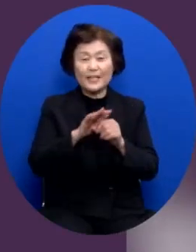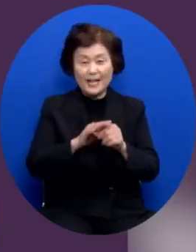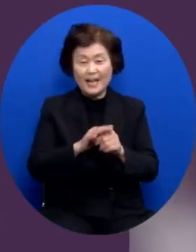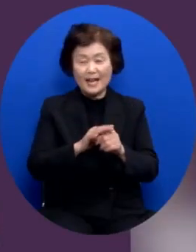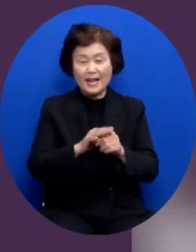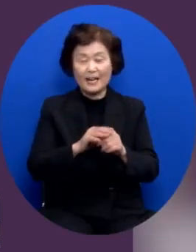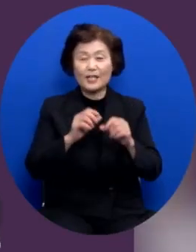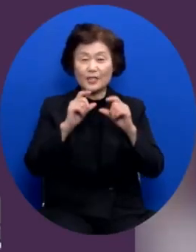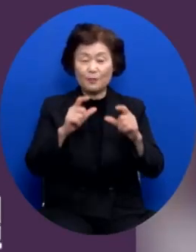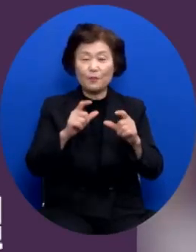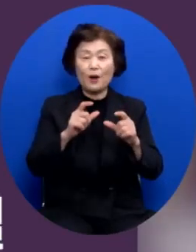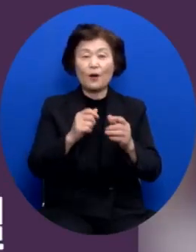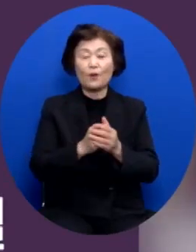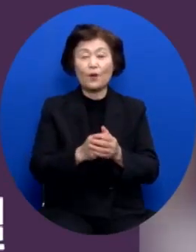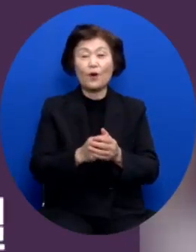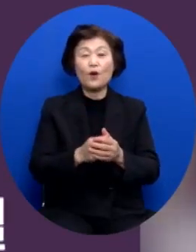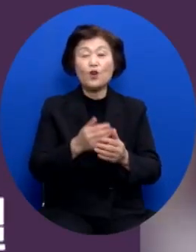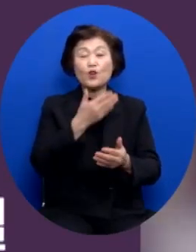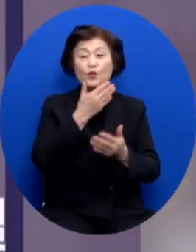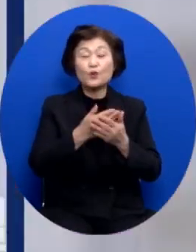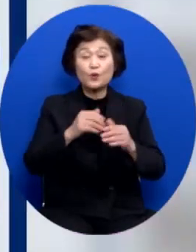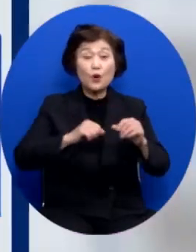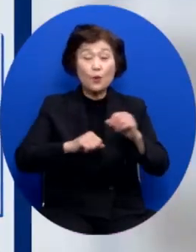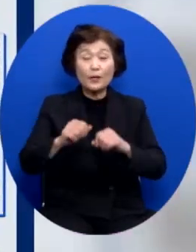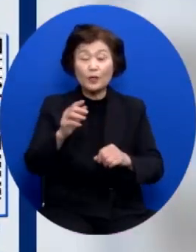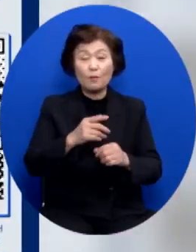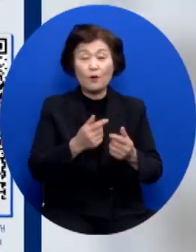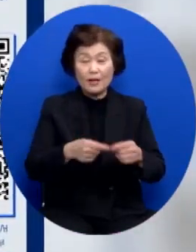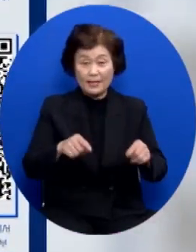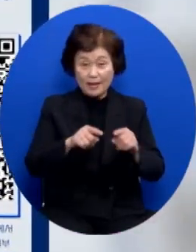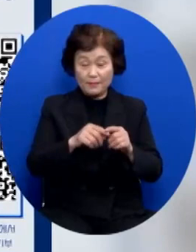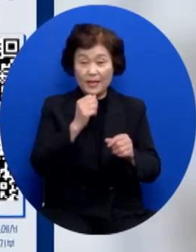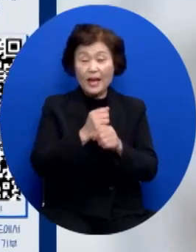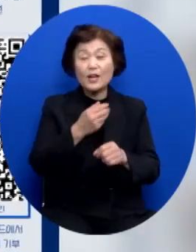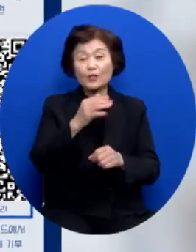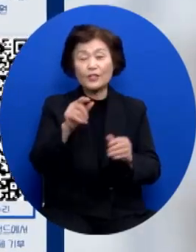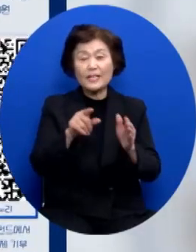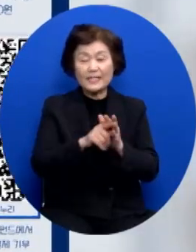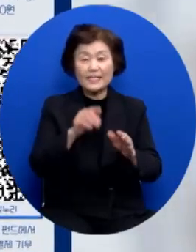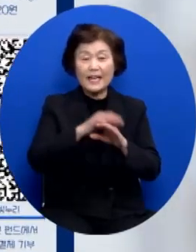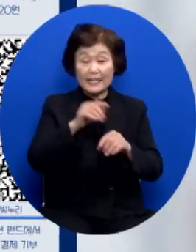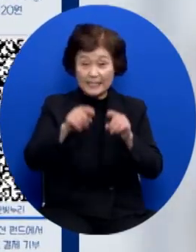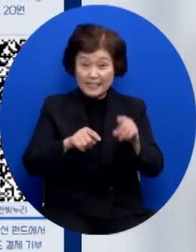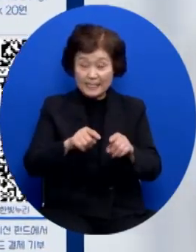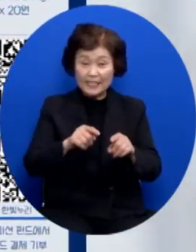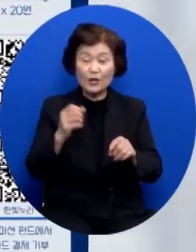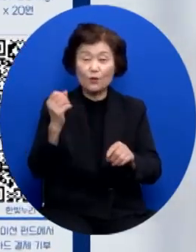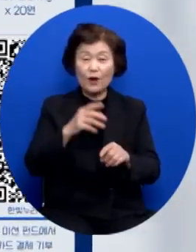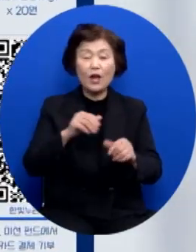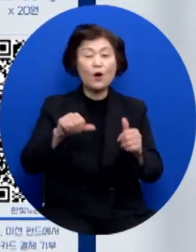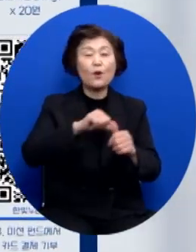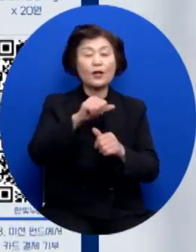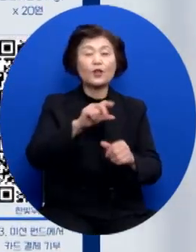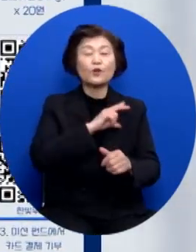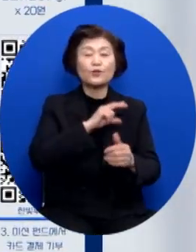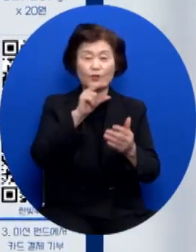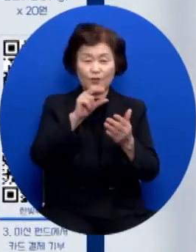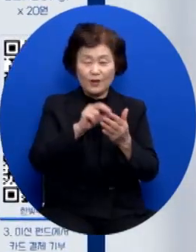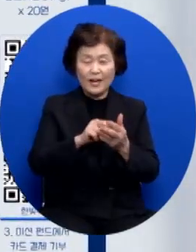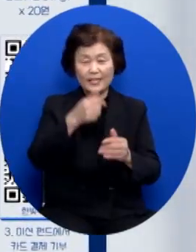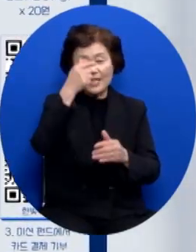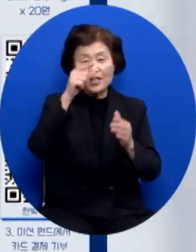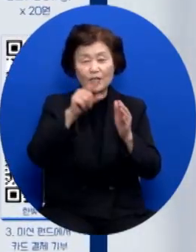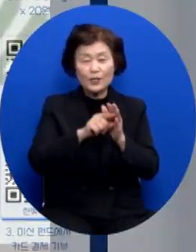선포하고 주요 활동 계획으로 공동체와 함께 할 수 있는 신앙 실천 캠페인과 환경을 조재로 한 기독 포럼